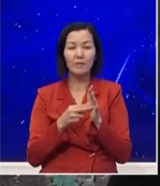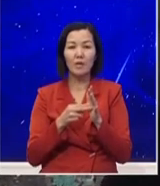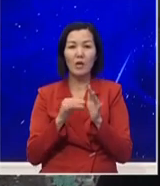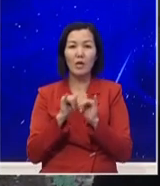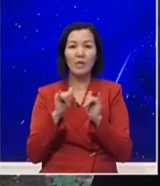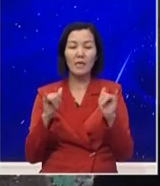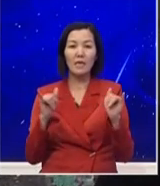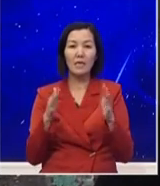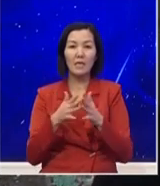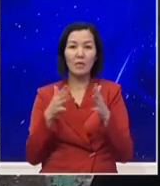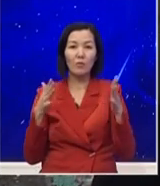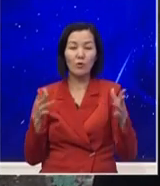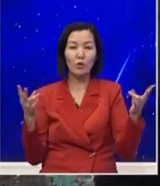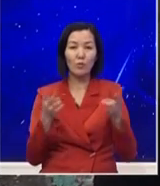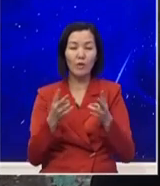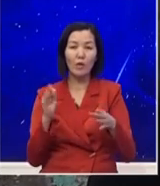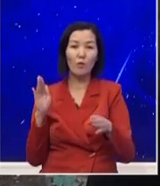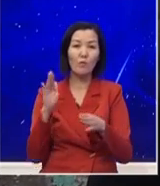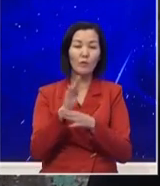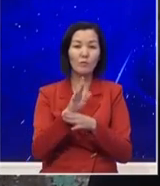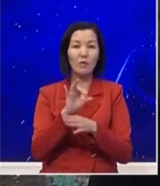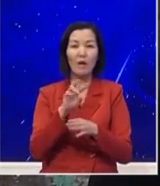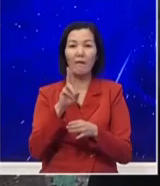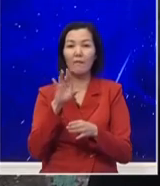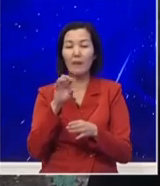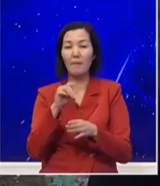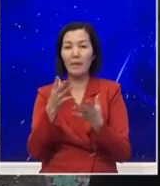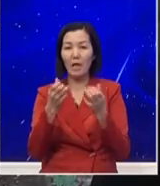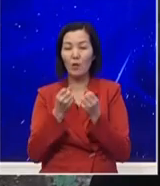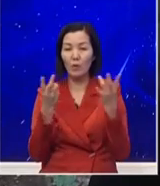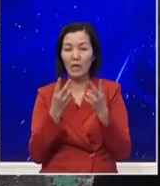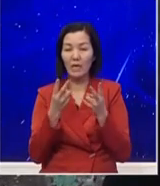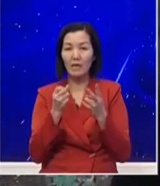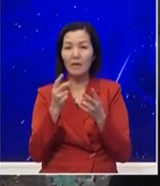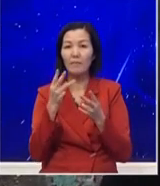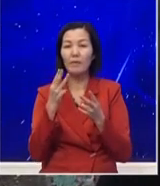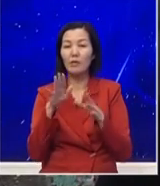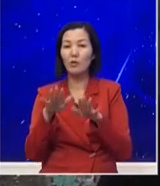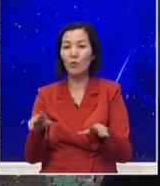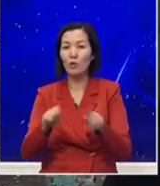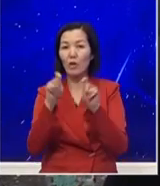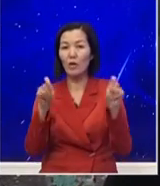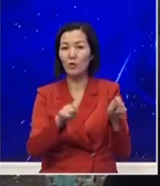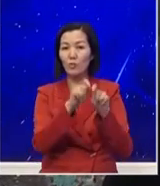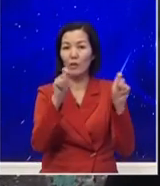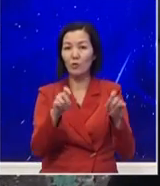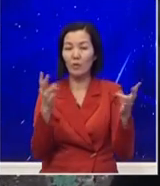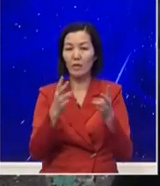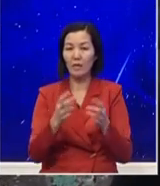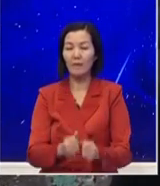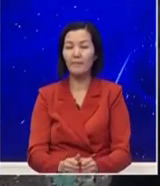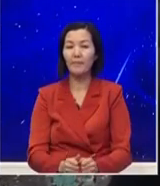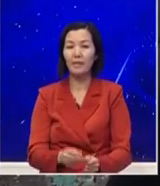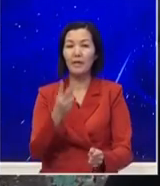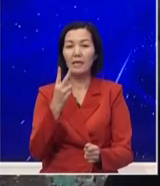Кеңейтіп, ауқымын үлкейтіп, қосымша автоматтар алу керек. Және де бірнеше точкасын ашу керек. Потому что бізде